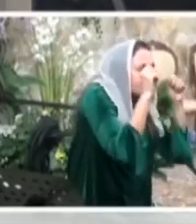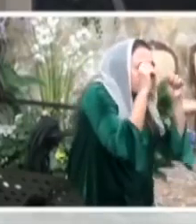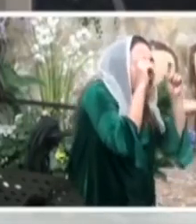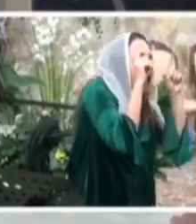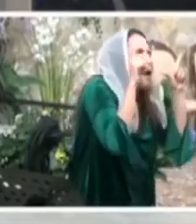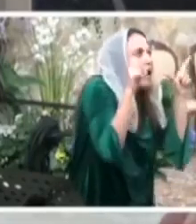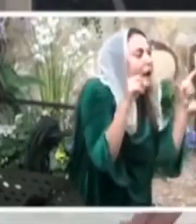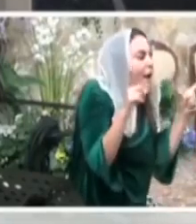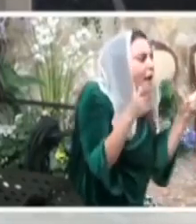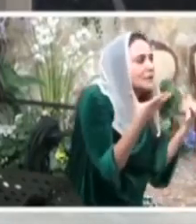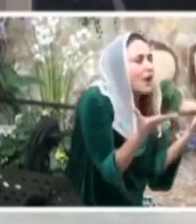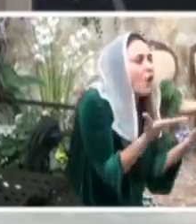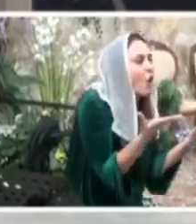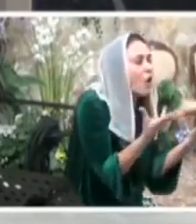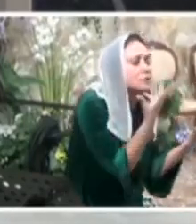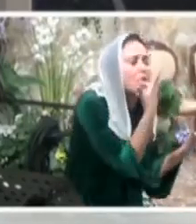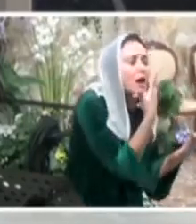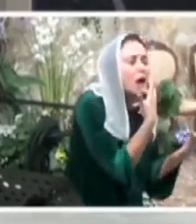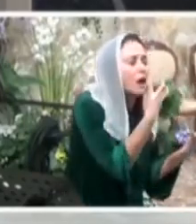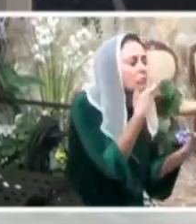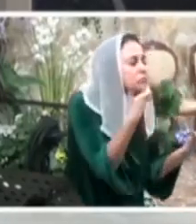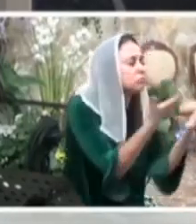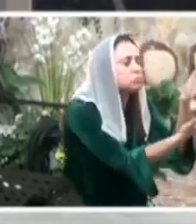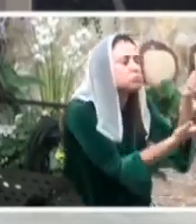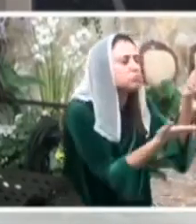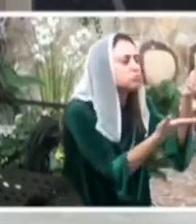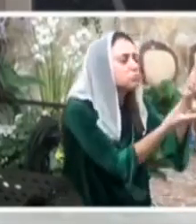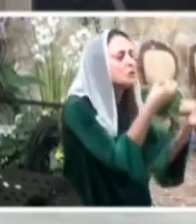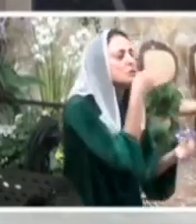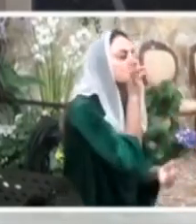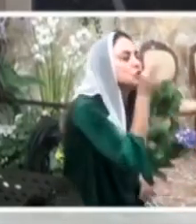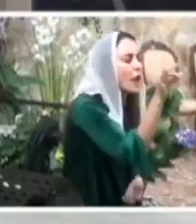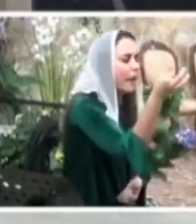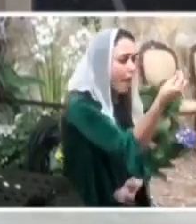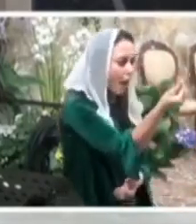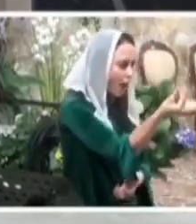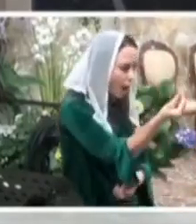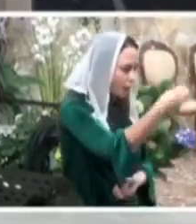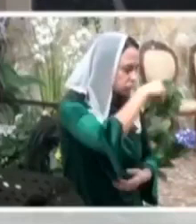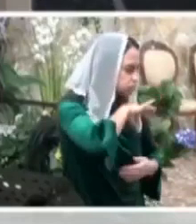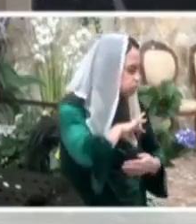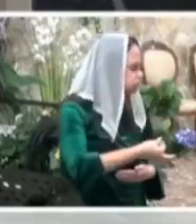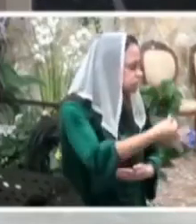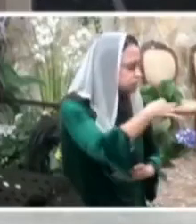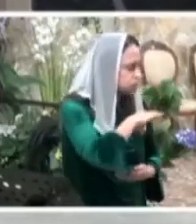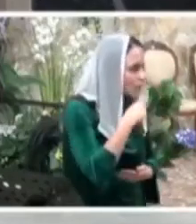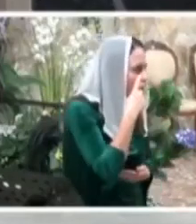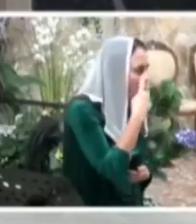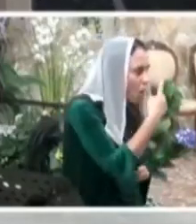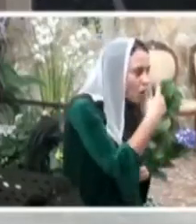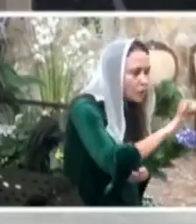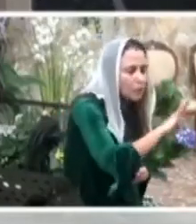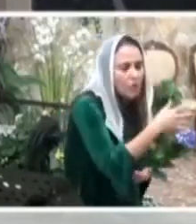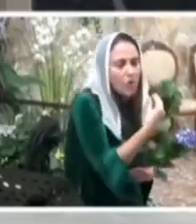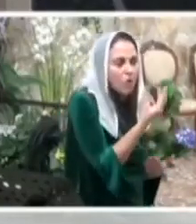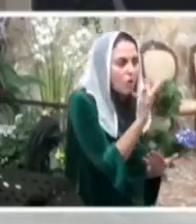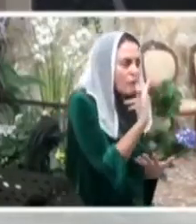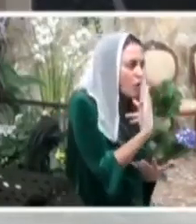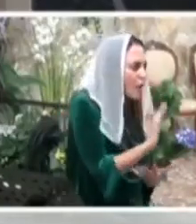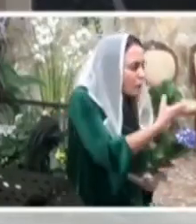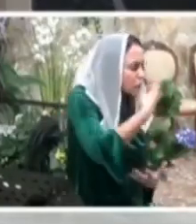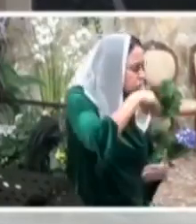spalancati verso la concupiscenza. La concupiscenza degli occhi ha preso il